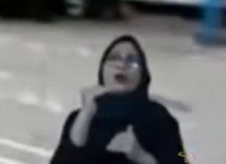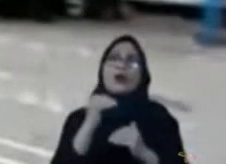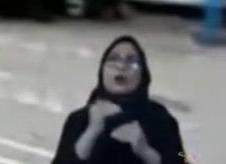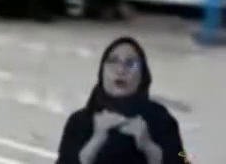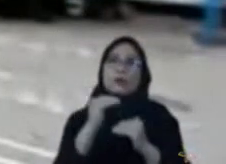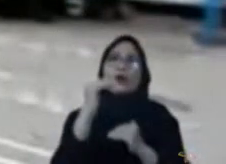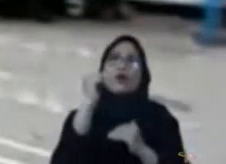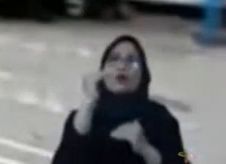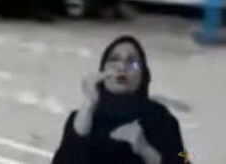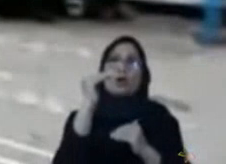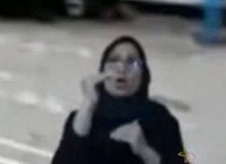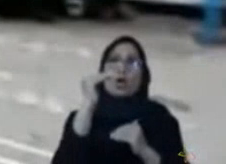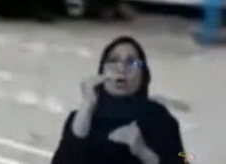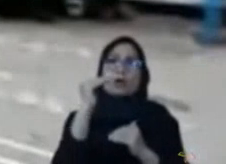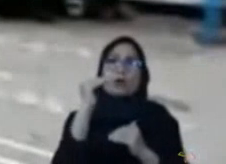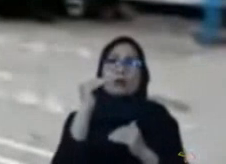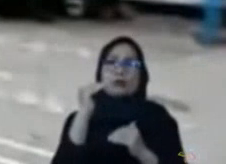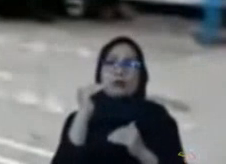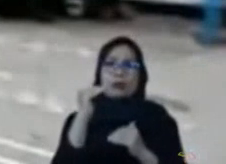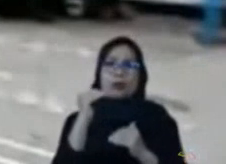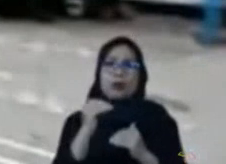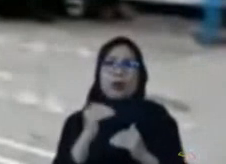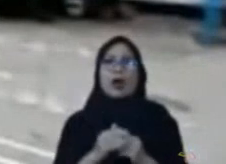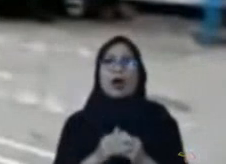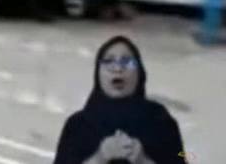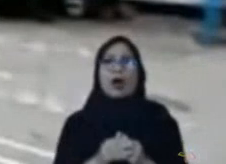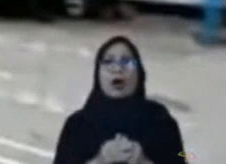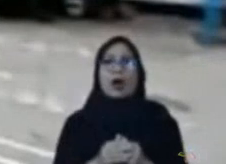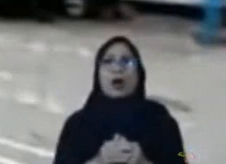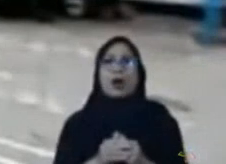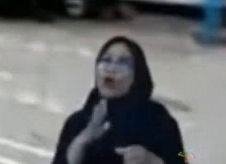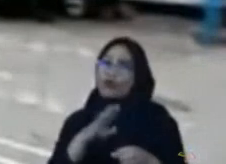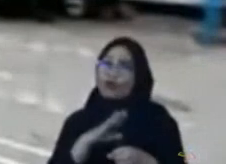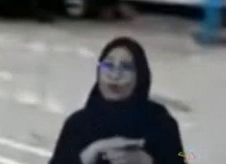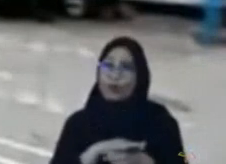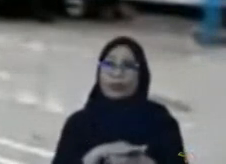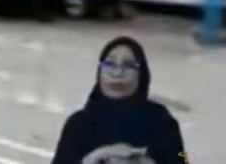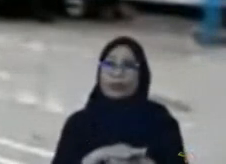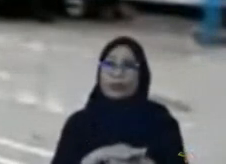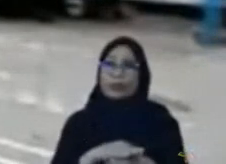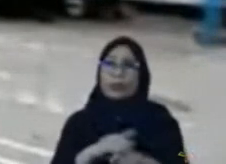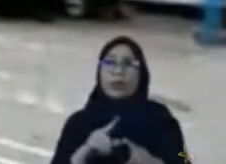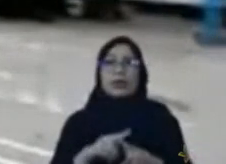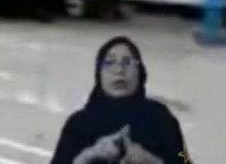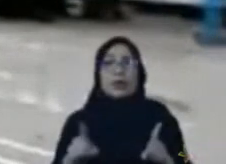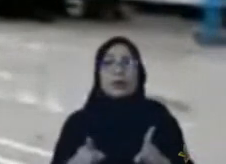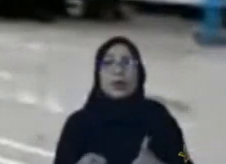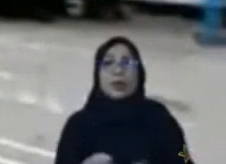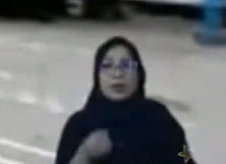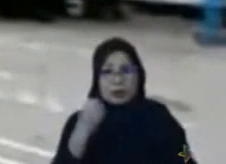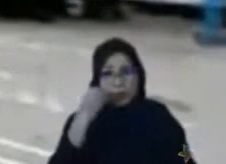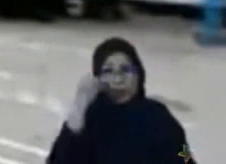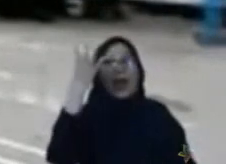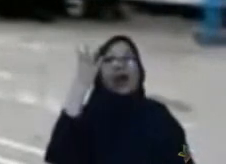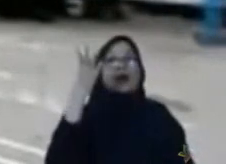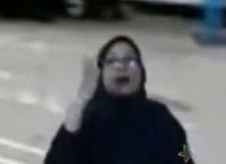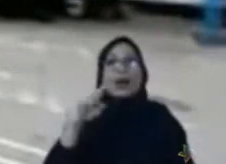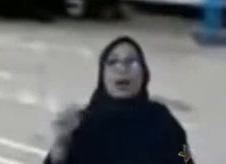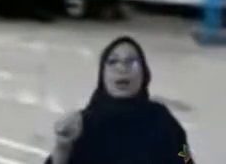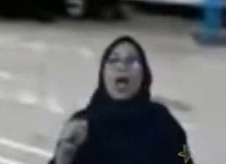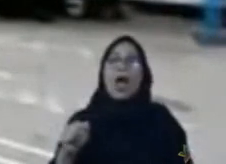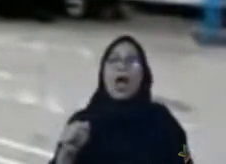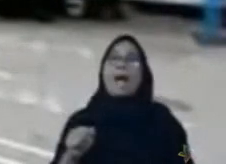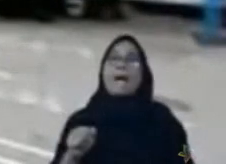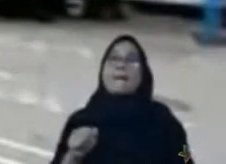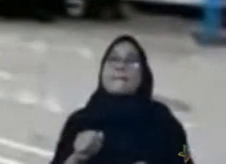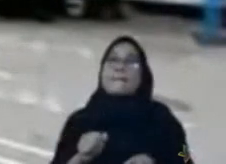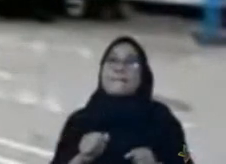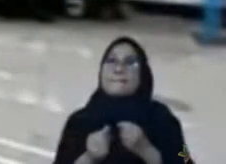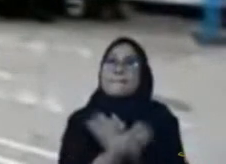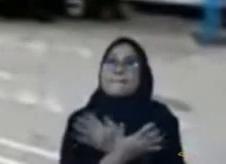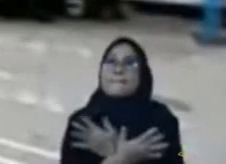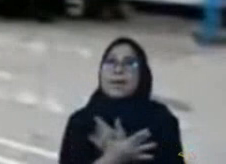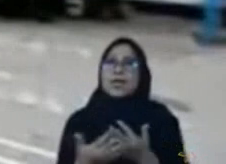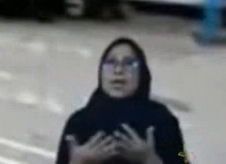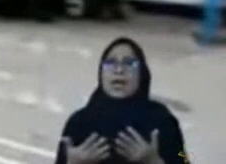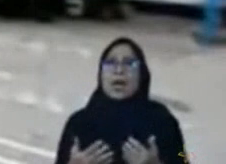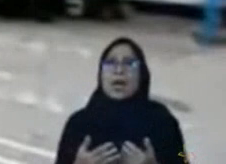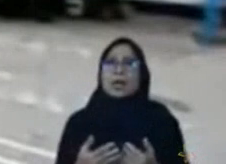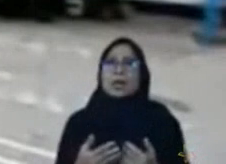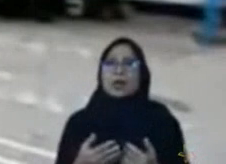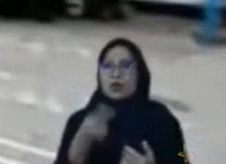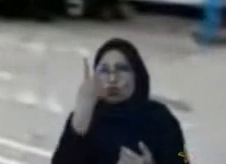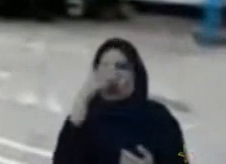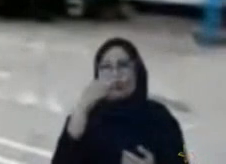pelonjakan pasien, tetapi kesadaran masyarakat untuk tetap waspada itu malah semakin berkurang.